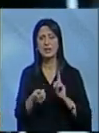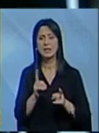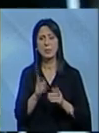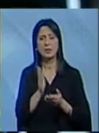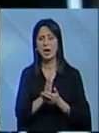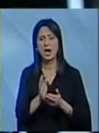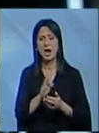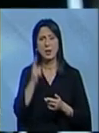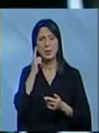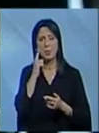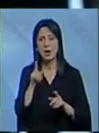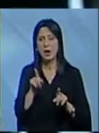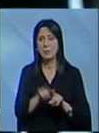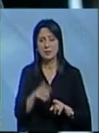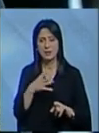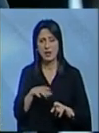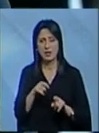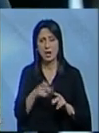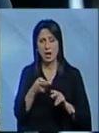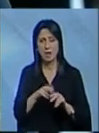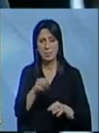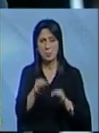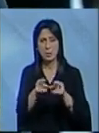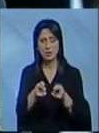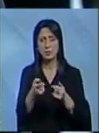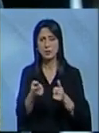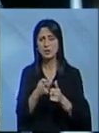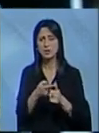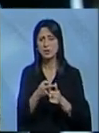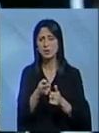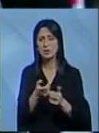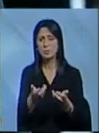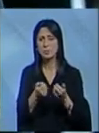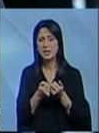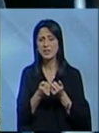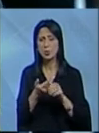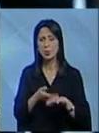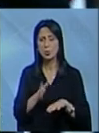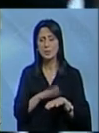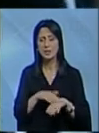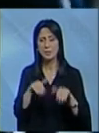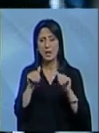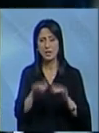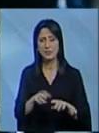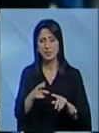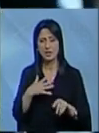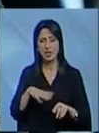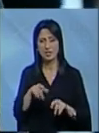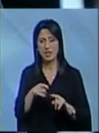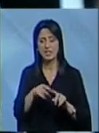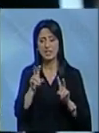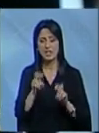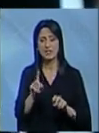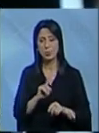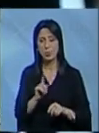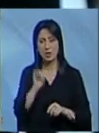არ არის, მე მგონი, პრეცედენტული საქართველოში და ამით მოსამართლემ მიიღო უმძიმესი გადაწყვეტილება ამ ქვეყნისთვის. ეს